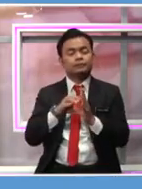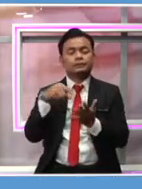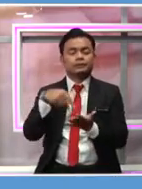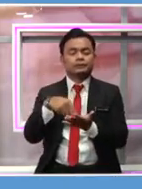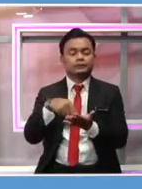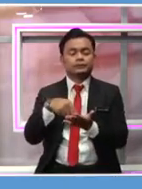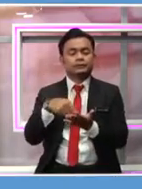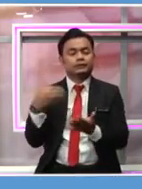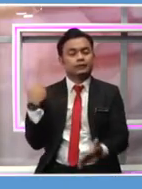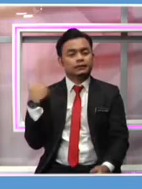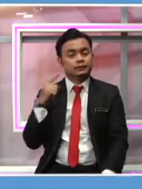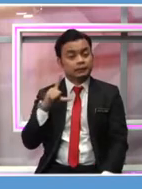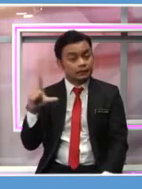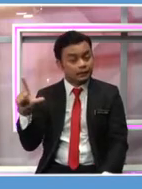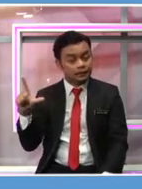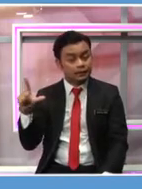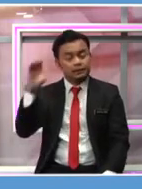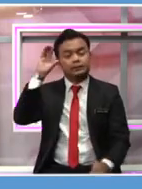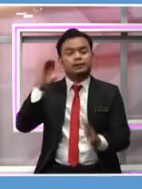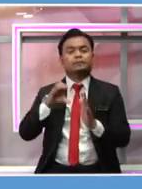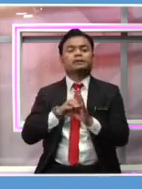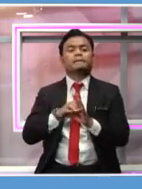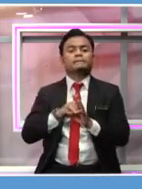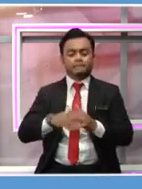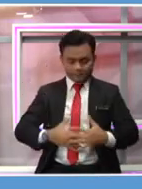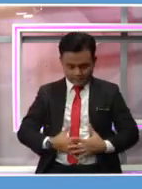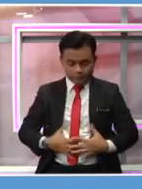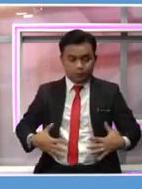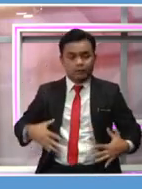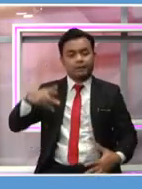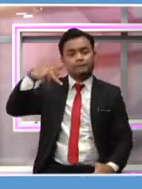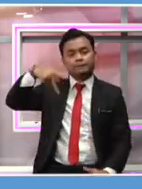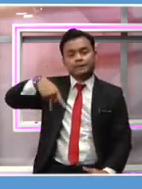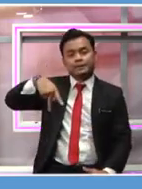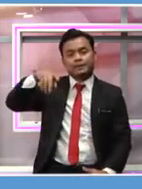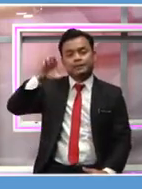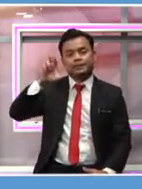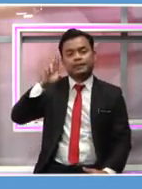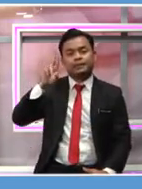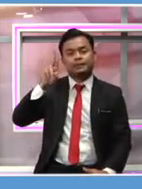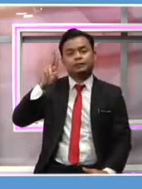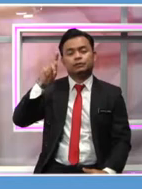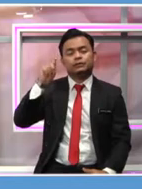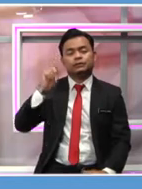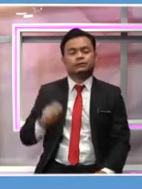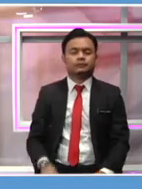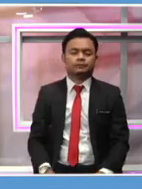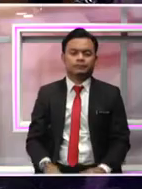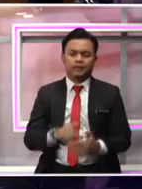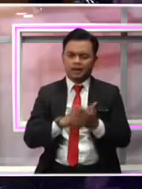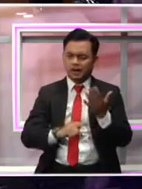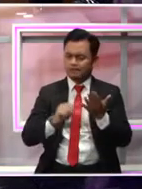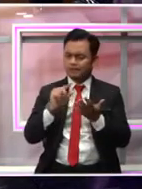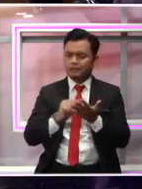tubeless lagi ini adalah gambar perut-perut sulit gue sebut aja cek gunanya Nisa Apa kegunaan perut tadi ini